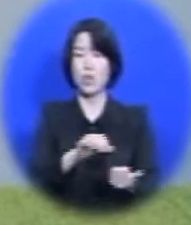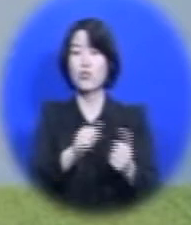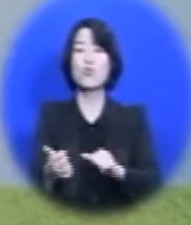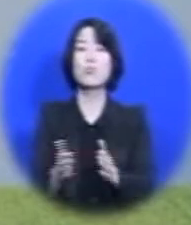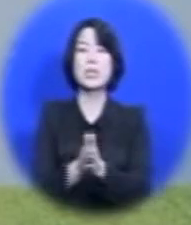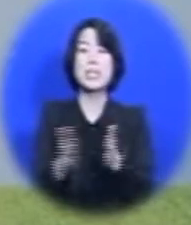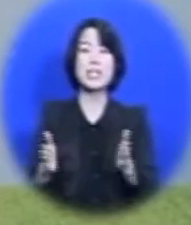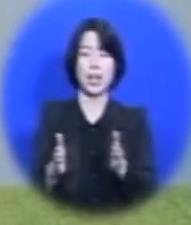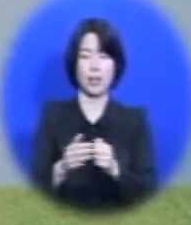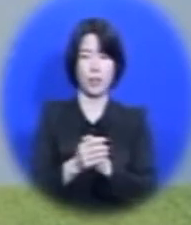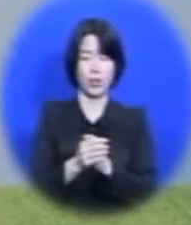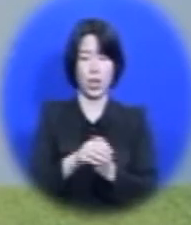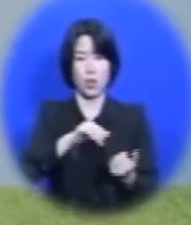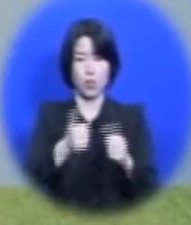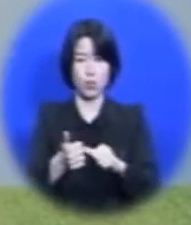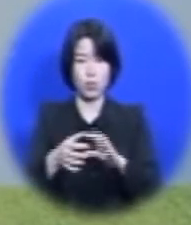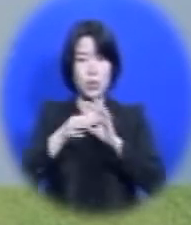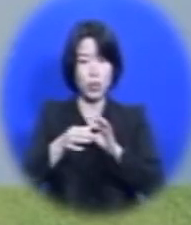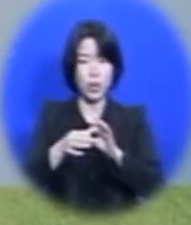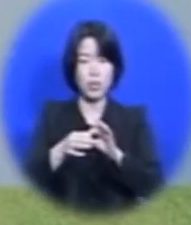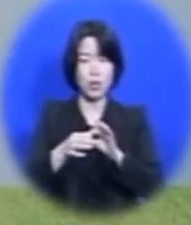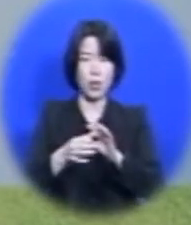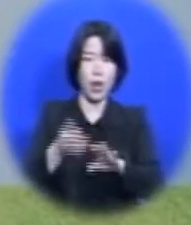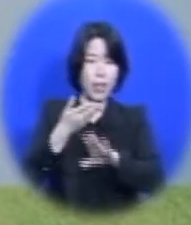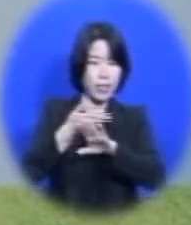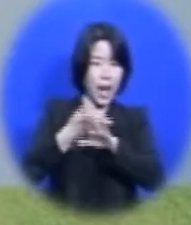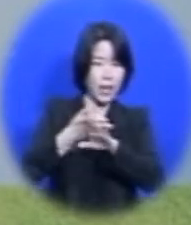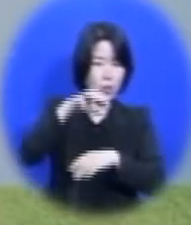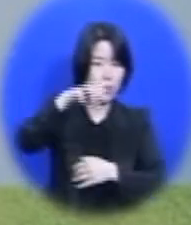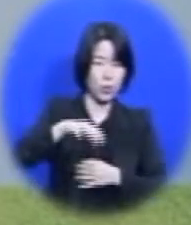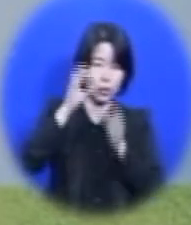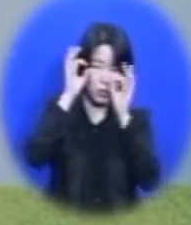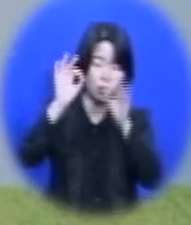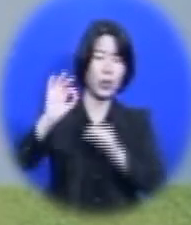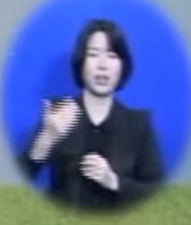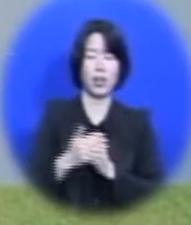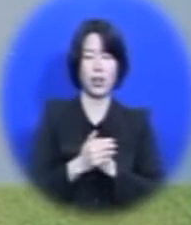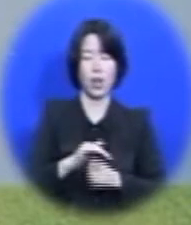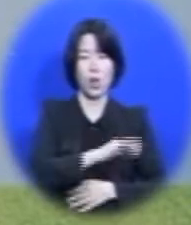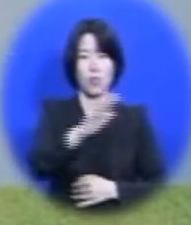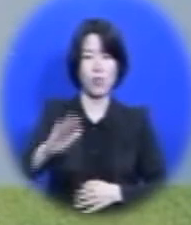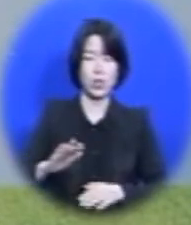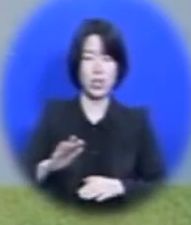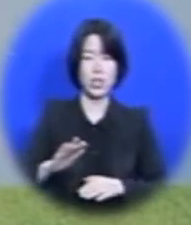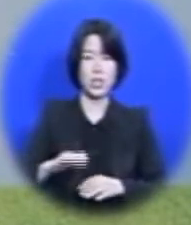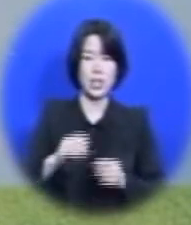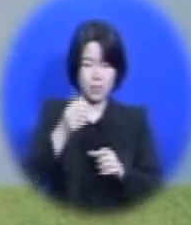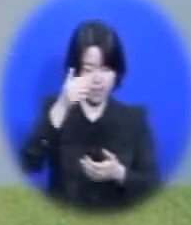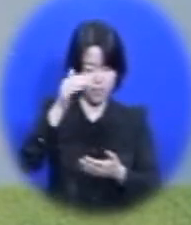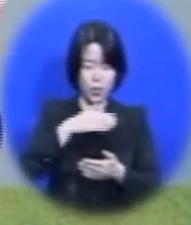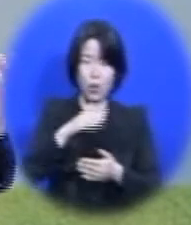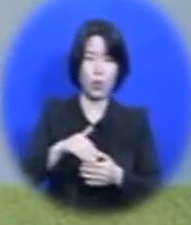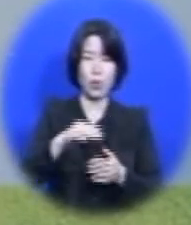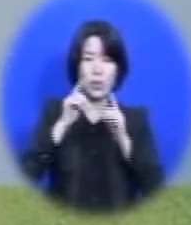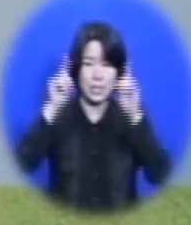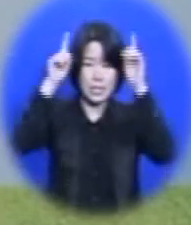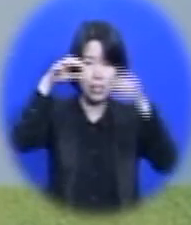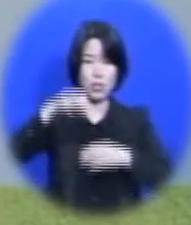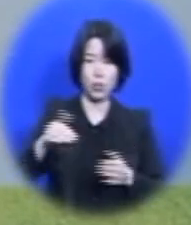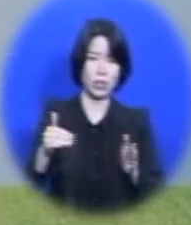시작입니다. 죽음을 통해서 영생을 보게 됩니다. 우리는 결코 지옥으로 끝나는